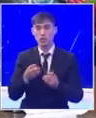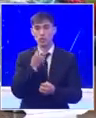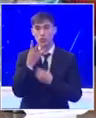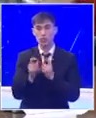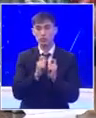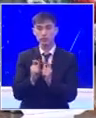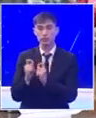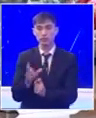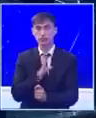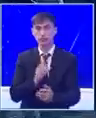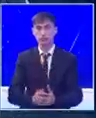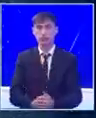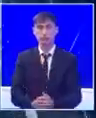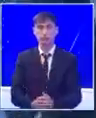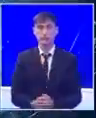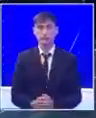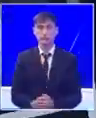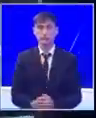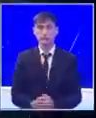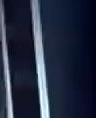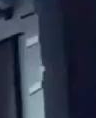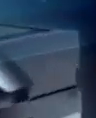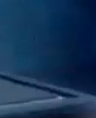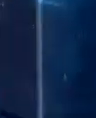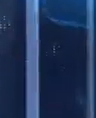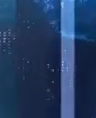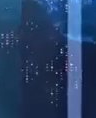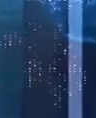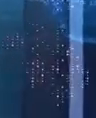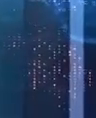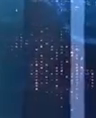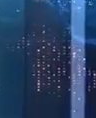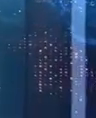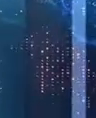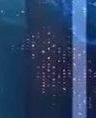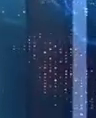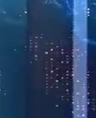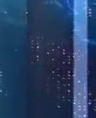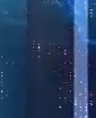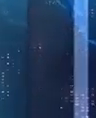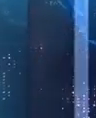себеті тапсырылды. Қамшат Мұхамеджан, Жасұлан Шымкенже, Абзал Нүсіп, Жетісу арнасы, Талдықорған.